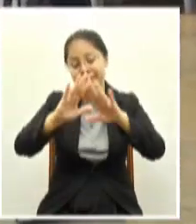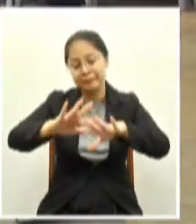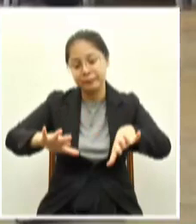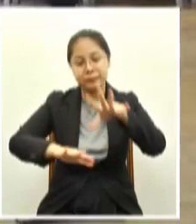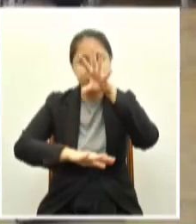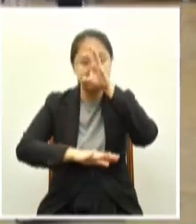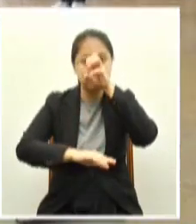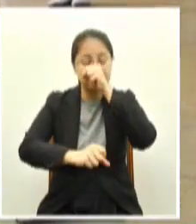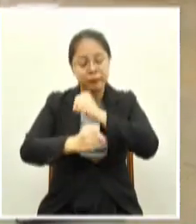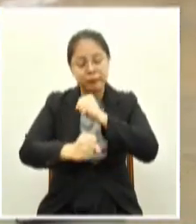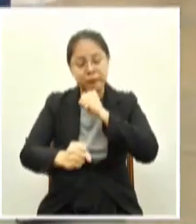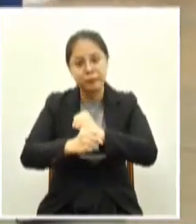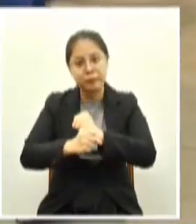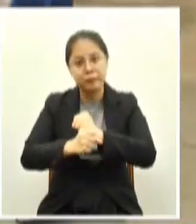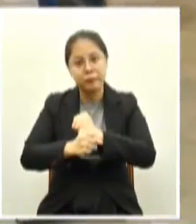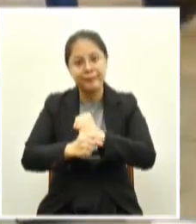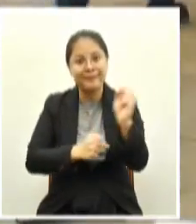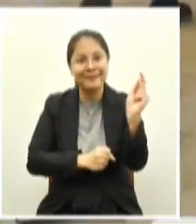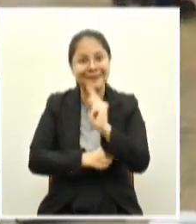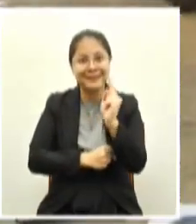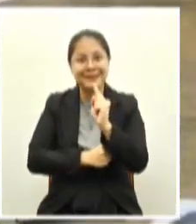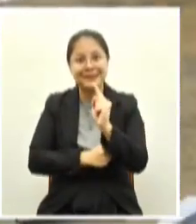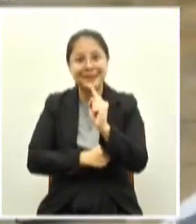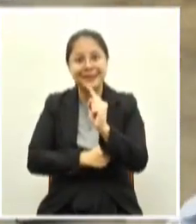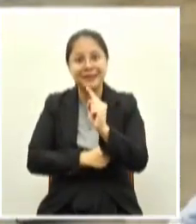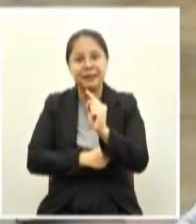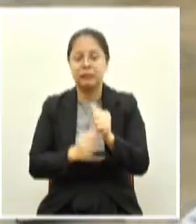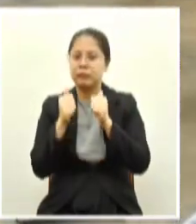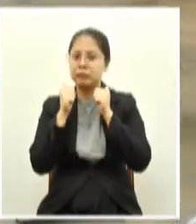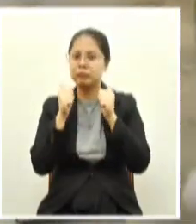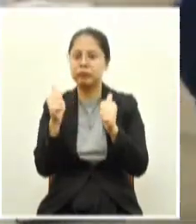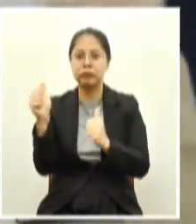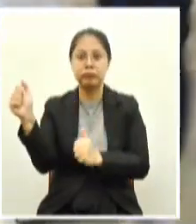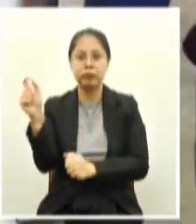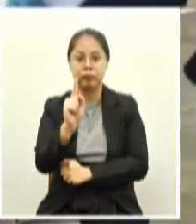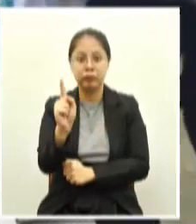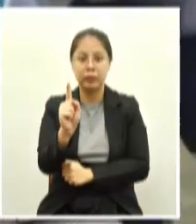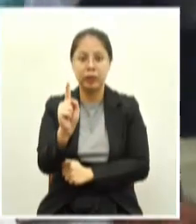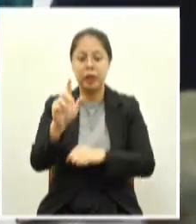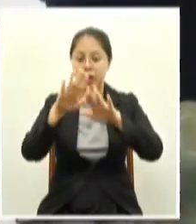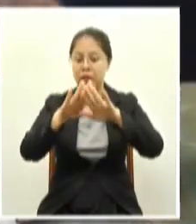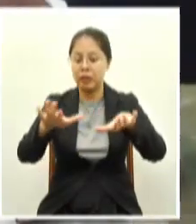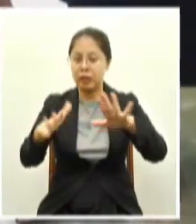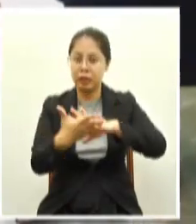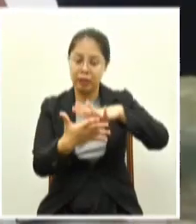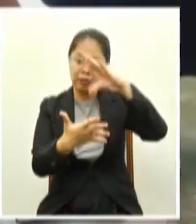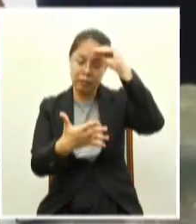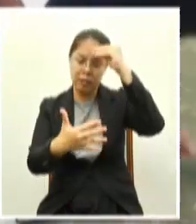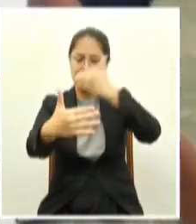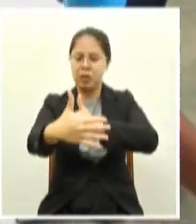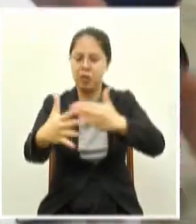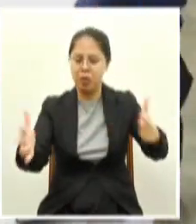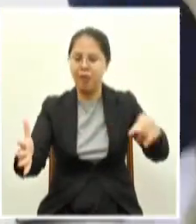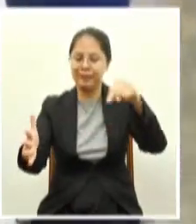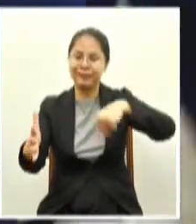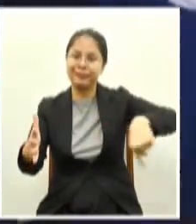มือได้มีส่วนร่วมมากน้อยแค่ไหนและจะดียิ่งไปกว่านั้นค่ะหากกิจกรรมในห้องเรียนที่เกิดขึ้นเป็นความ